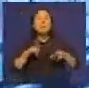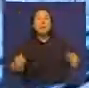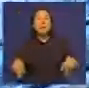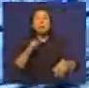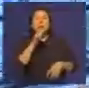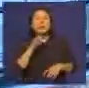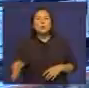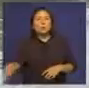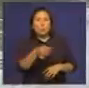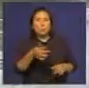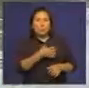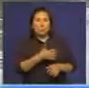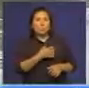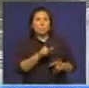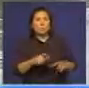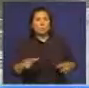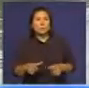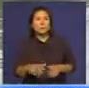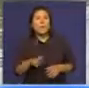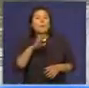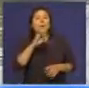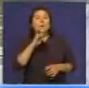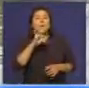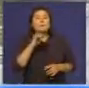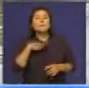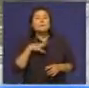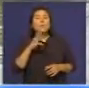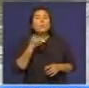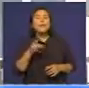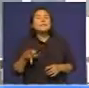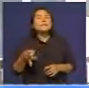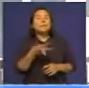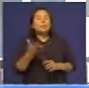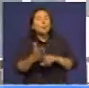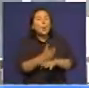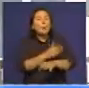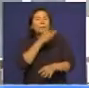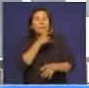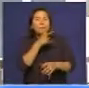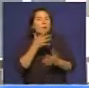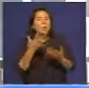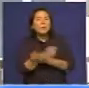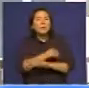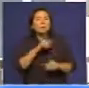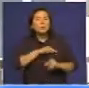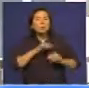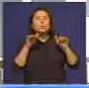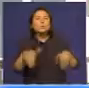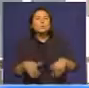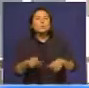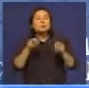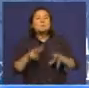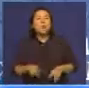Детали в сюжете. Акбухте Багдаулет-Кызы из Муналинского района долгое время не удавалось трудоустроиться по